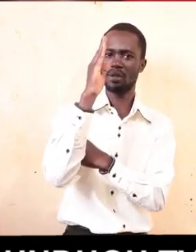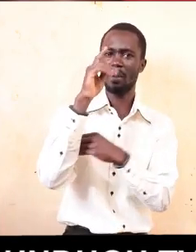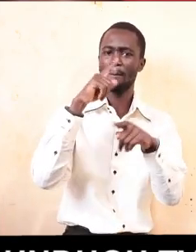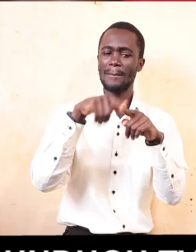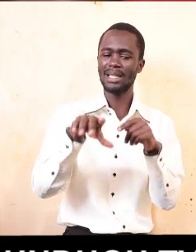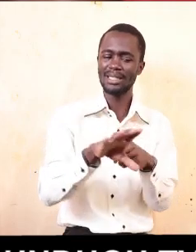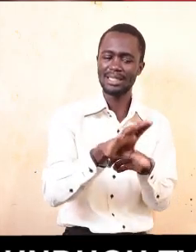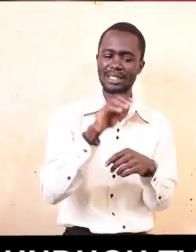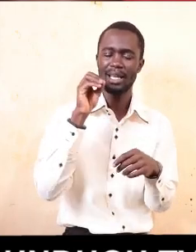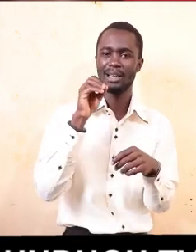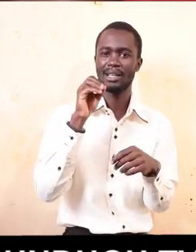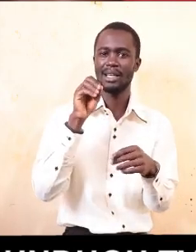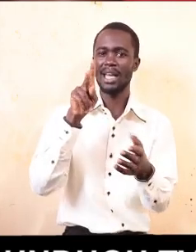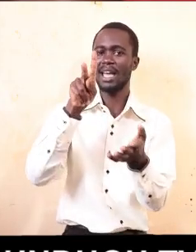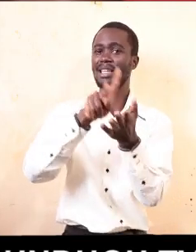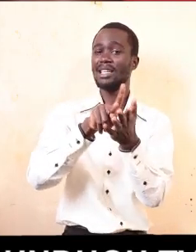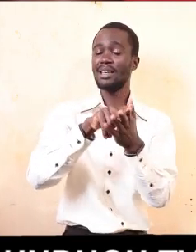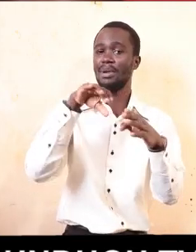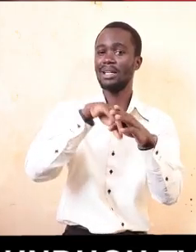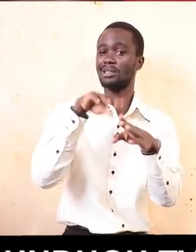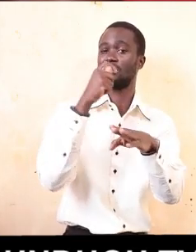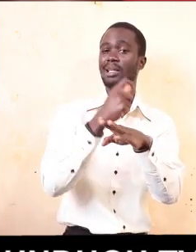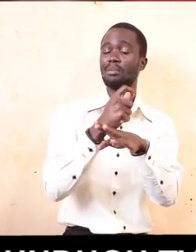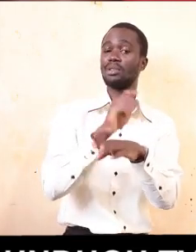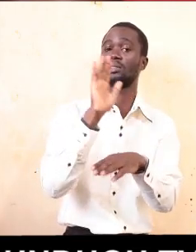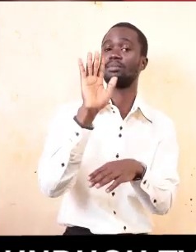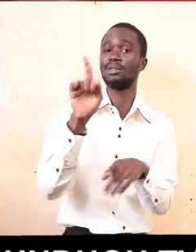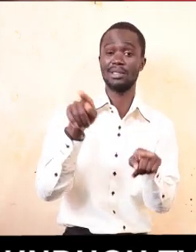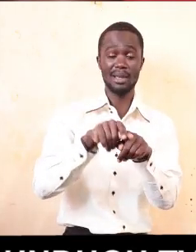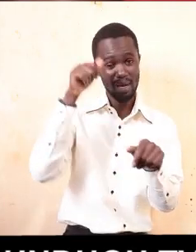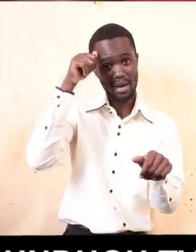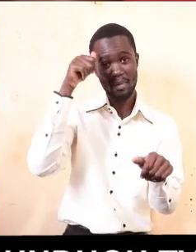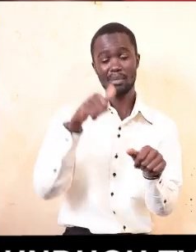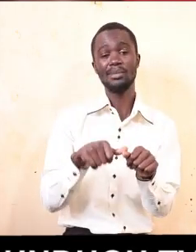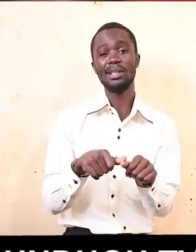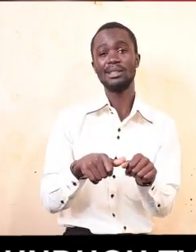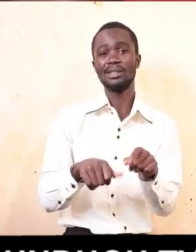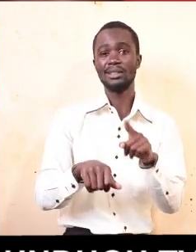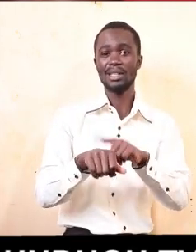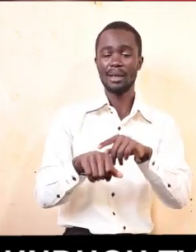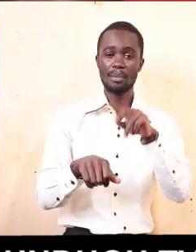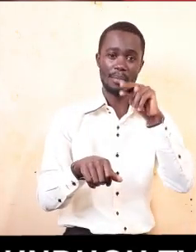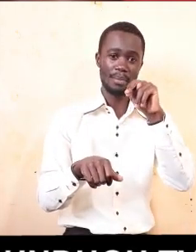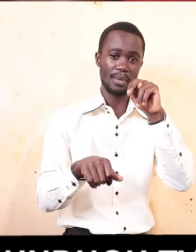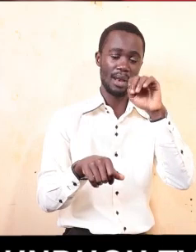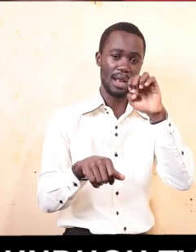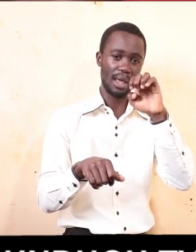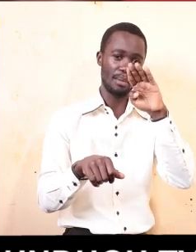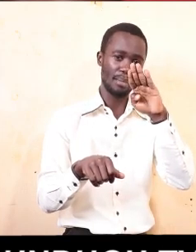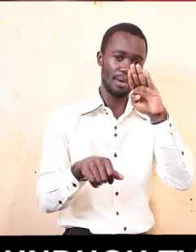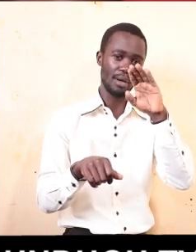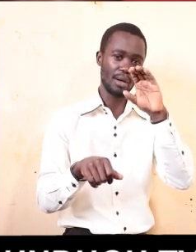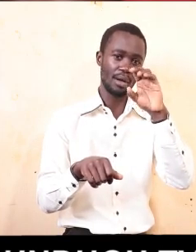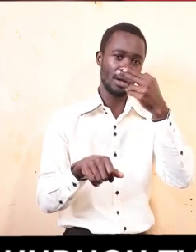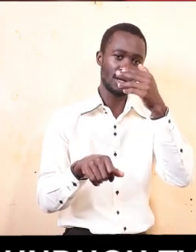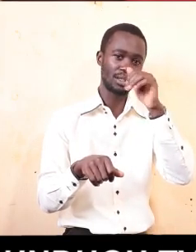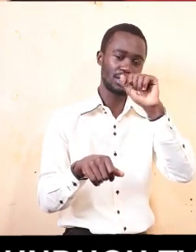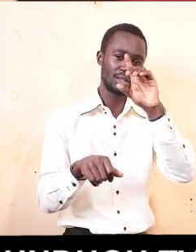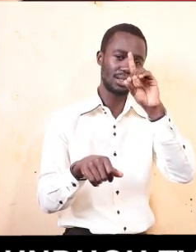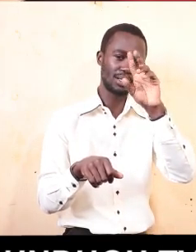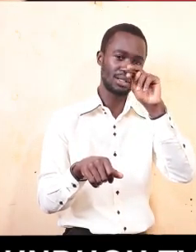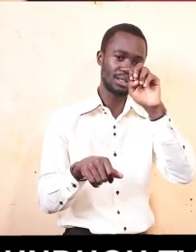wakaenda na wakaweka katika mahekalu yao. Tunakumbuka wakati wa Nebukadnezar, wakati hata